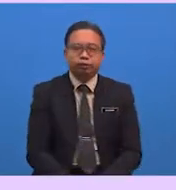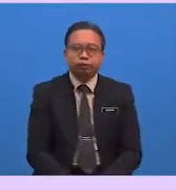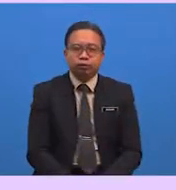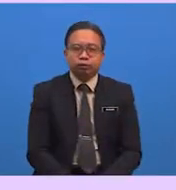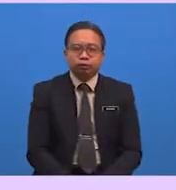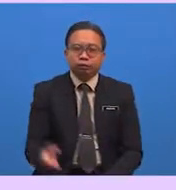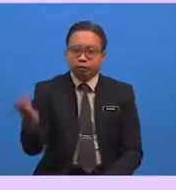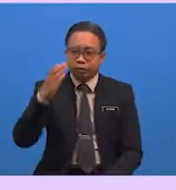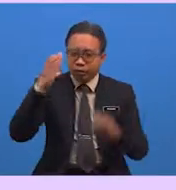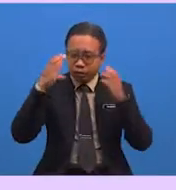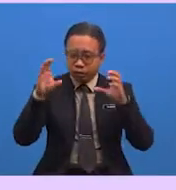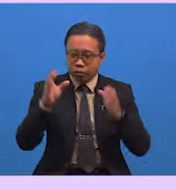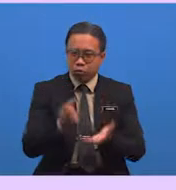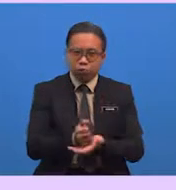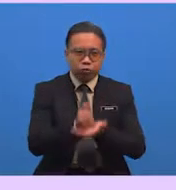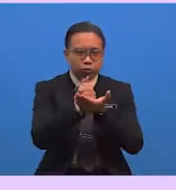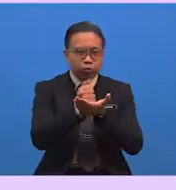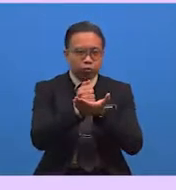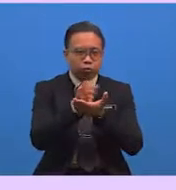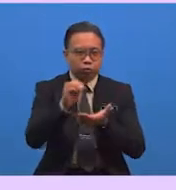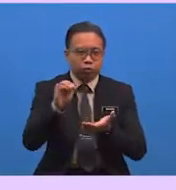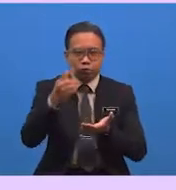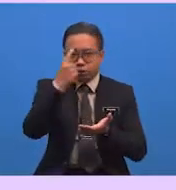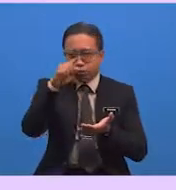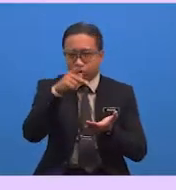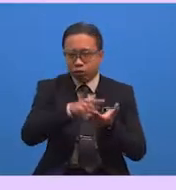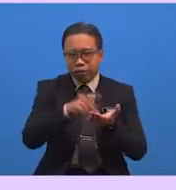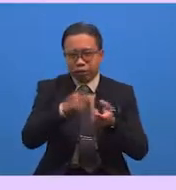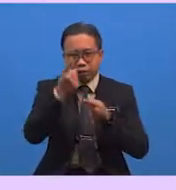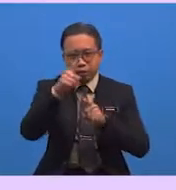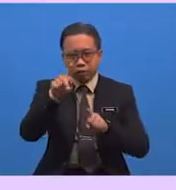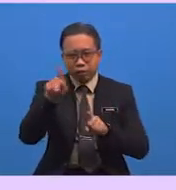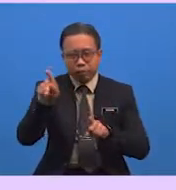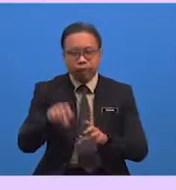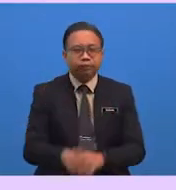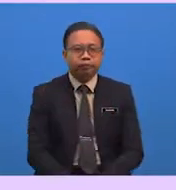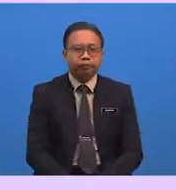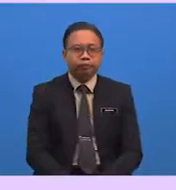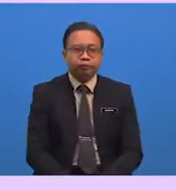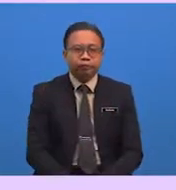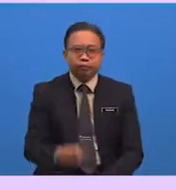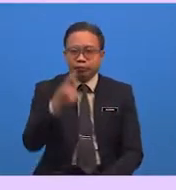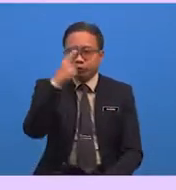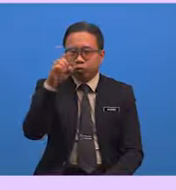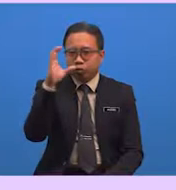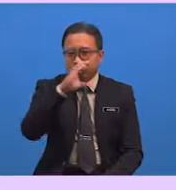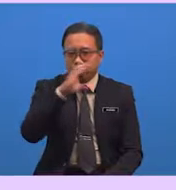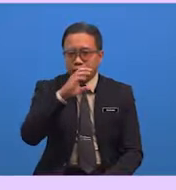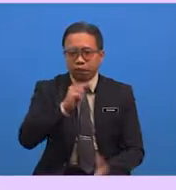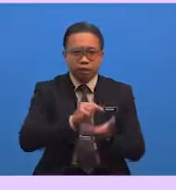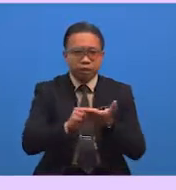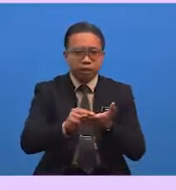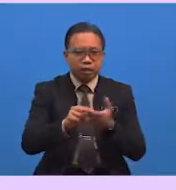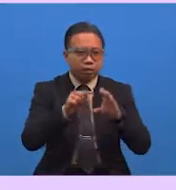Mari cikgu bimbing murid-murid untuk mengira jawapannya. Untuk mencari nilai sudut